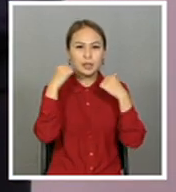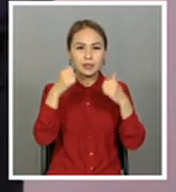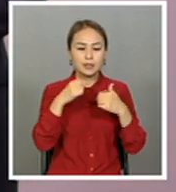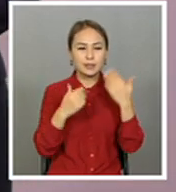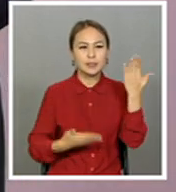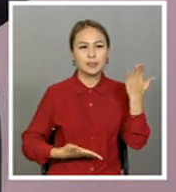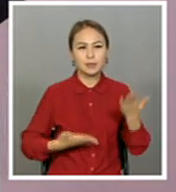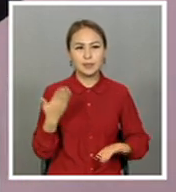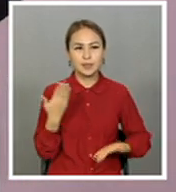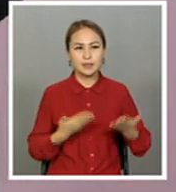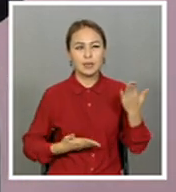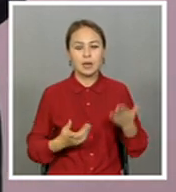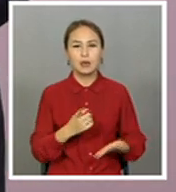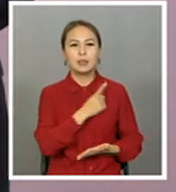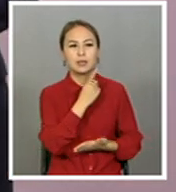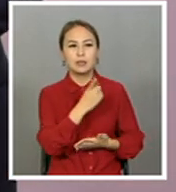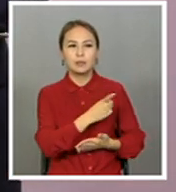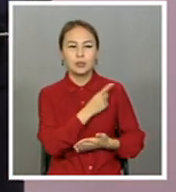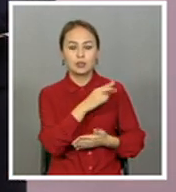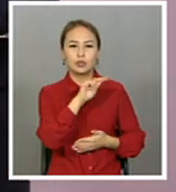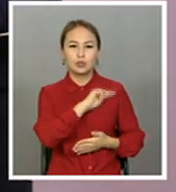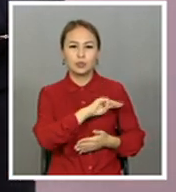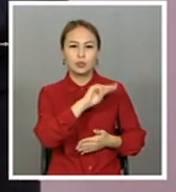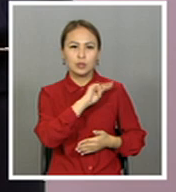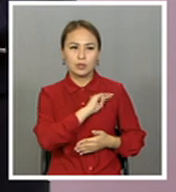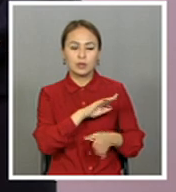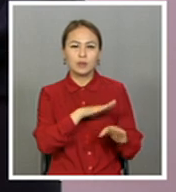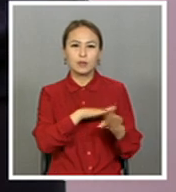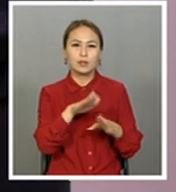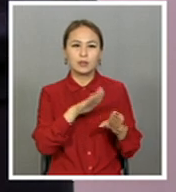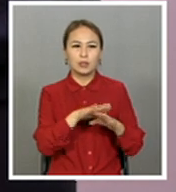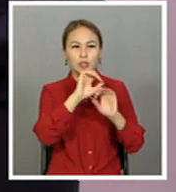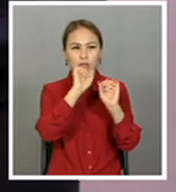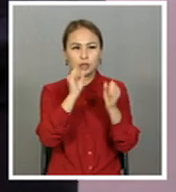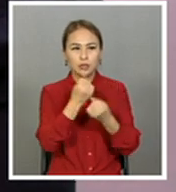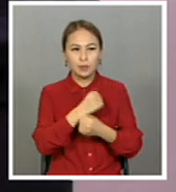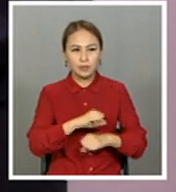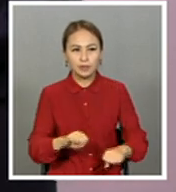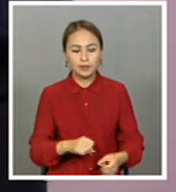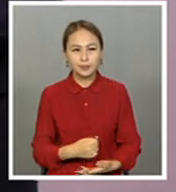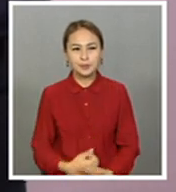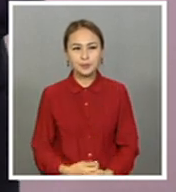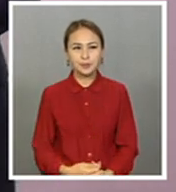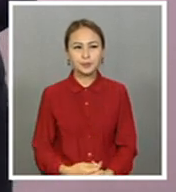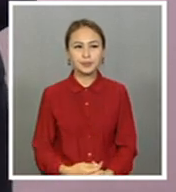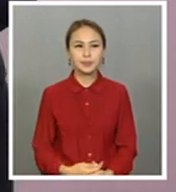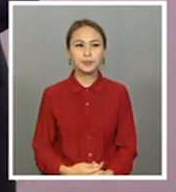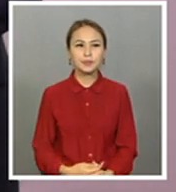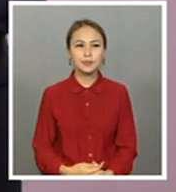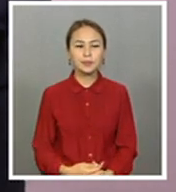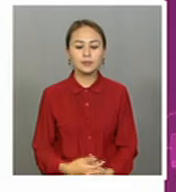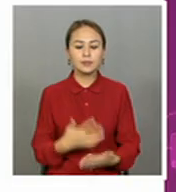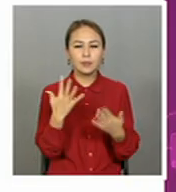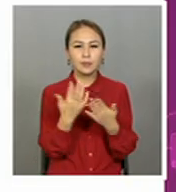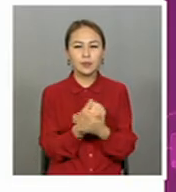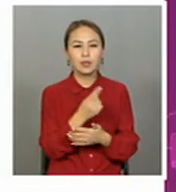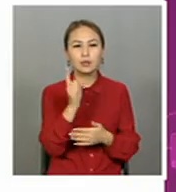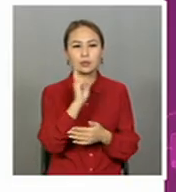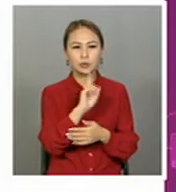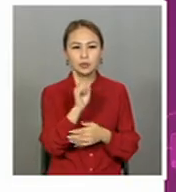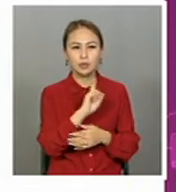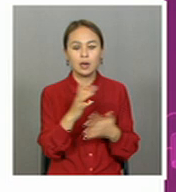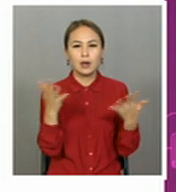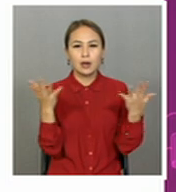немесе шебердің жұмысты орындау жылдамдығы белгісіз. Өнімділікті анықтау үшін